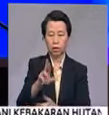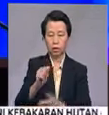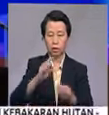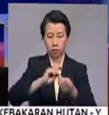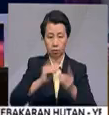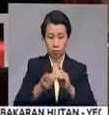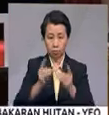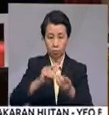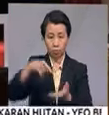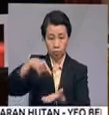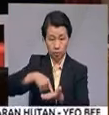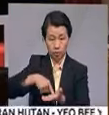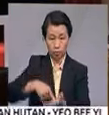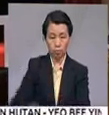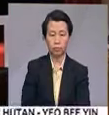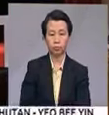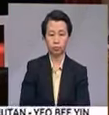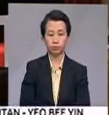ini.